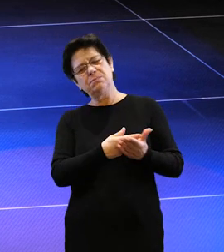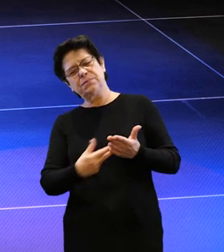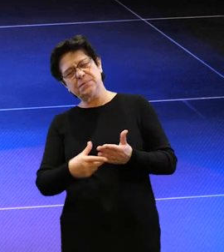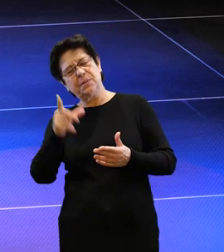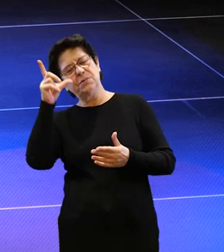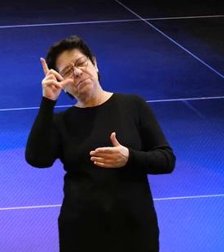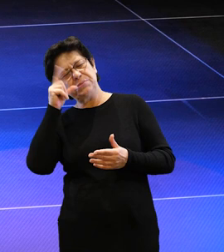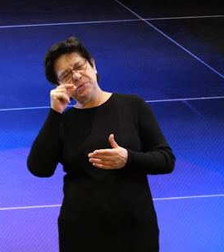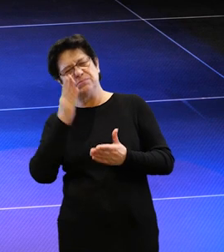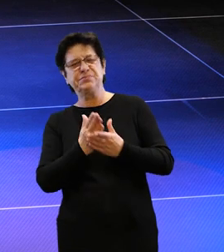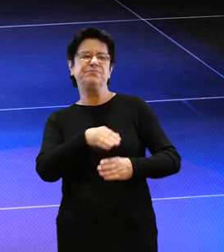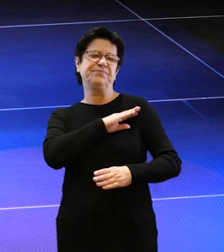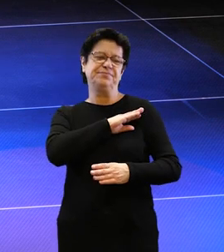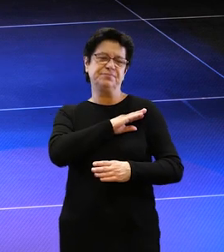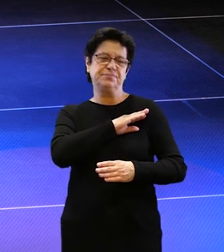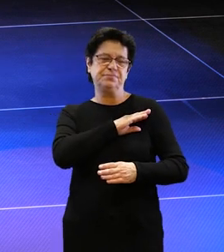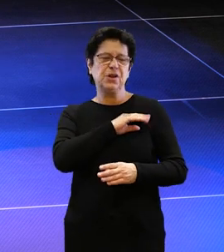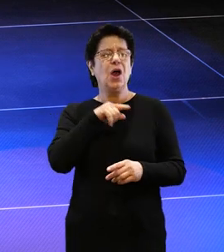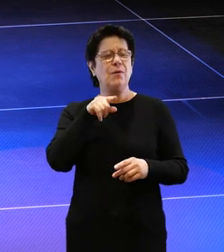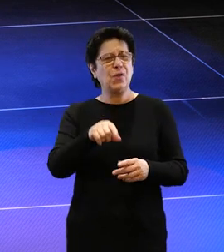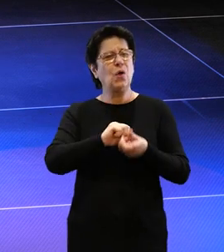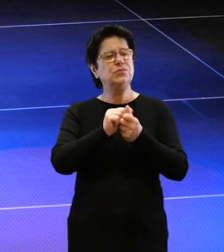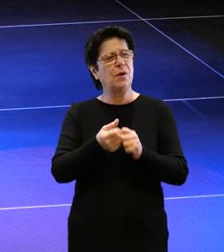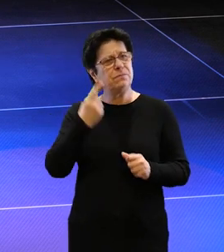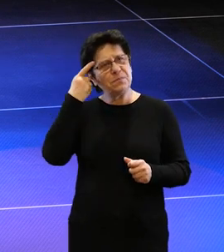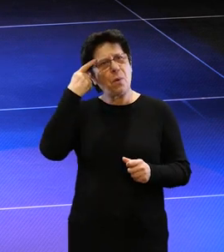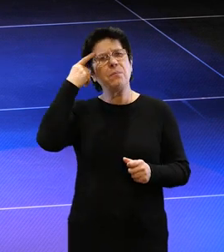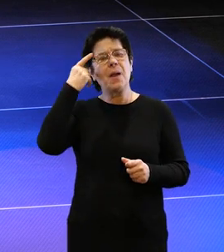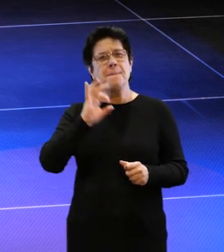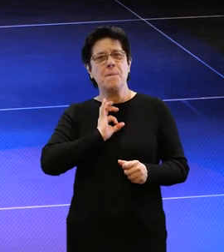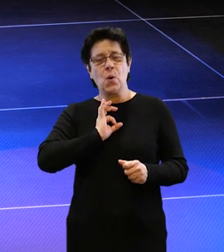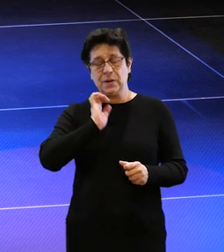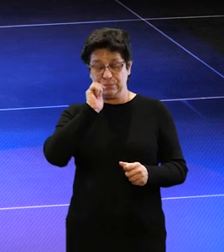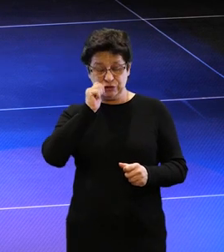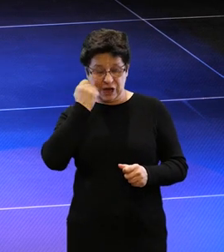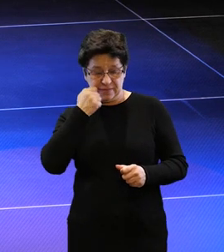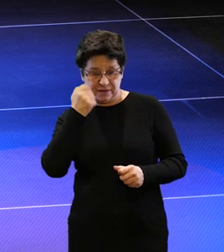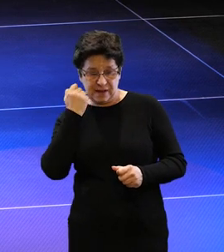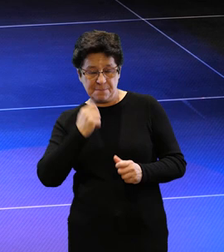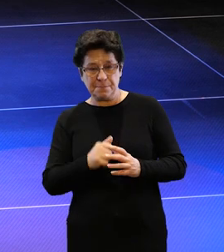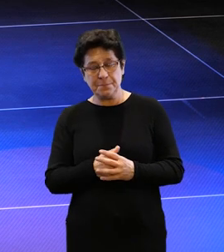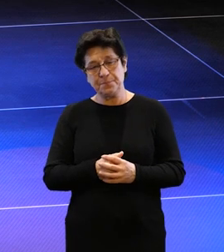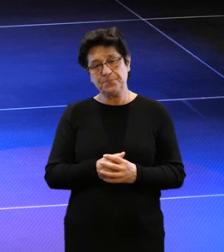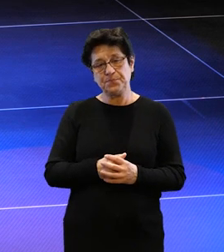stanęła to są to są wspomnienia związane z moim dziadkiem Stanisławem